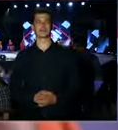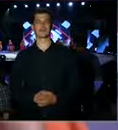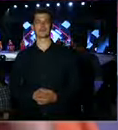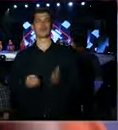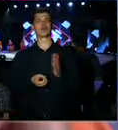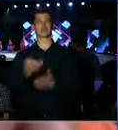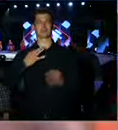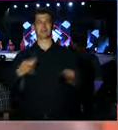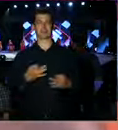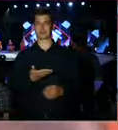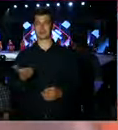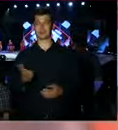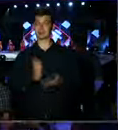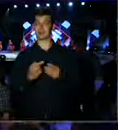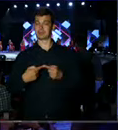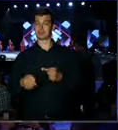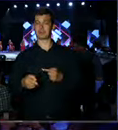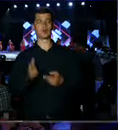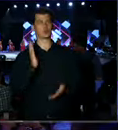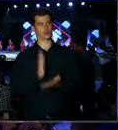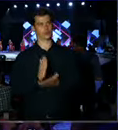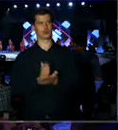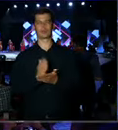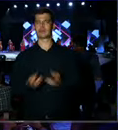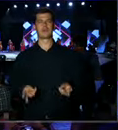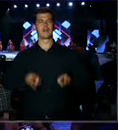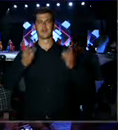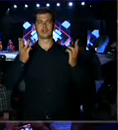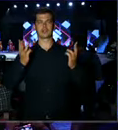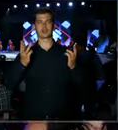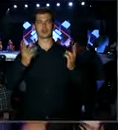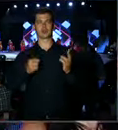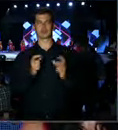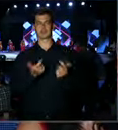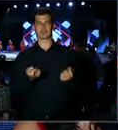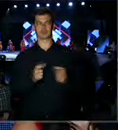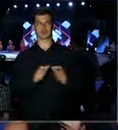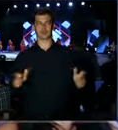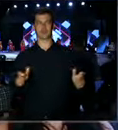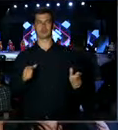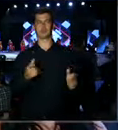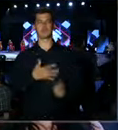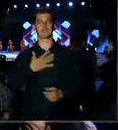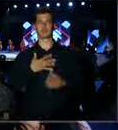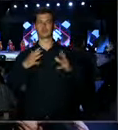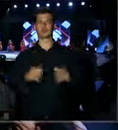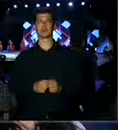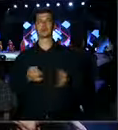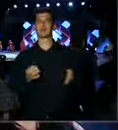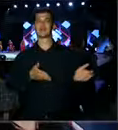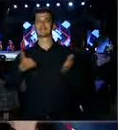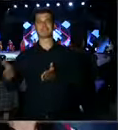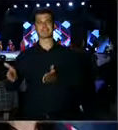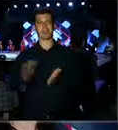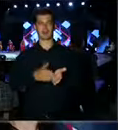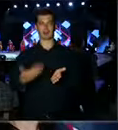Drodzy Państwo, przed nami naprawdę w tej chwili największa chwila z emocjami. Drodzy Państwo, przechodzimy do